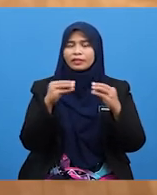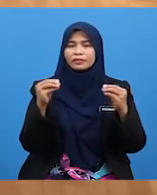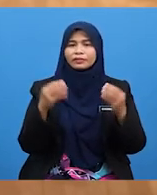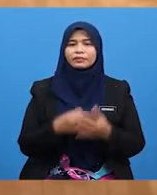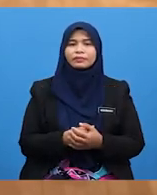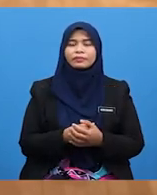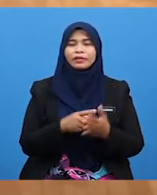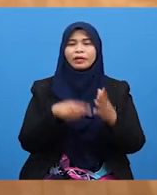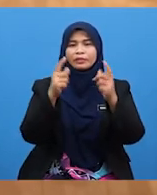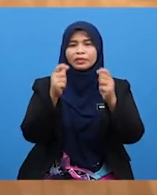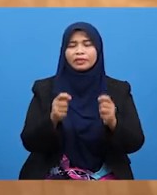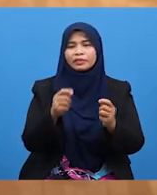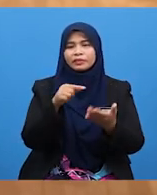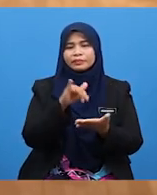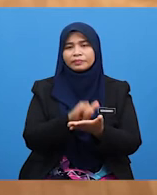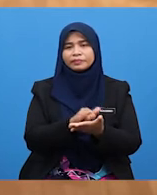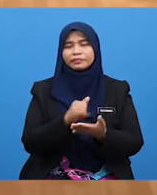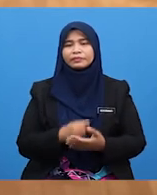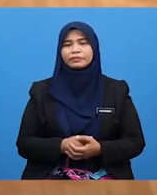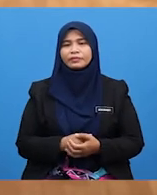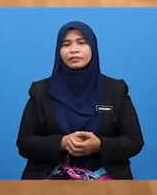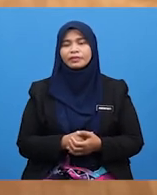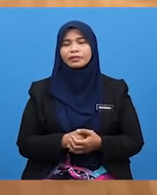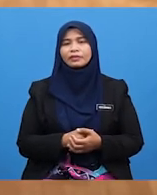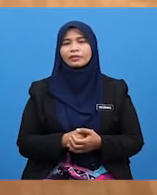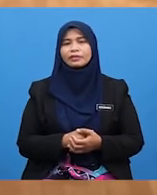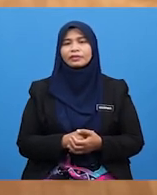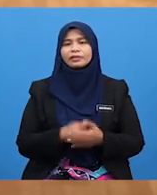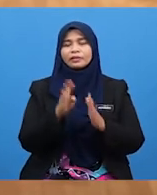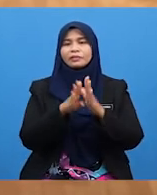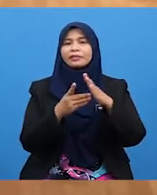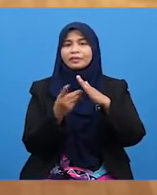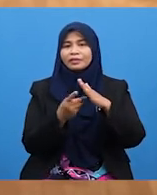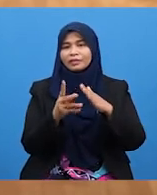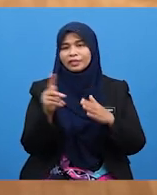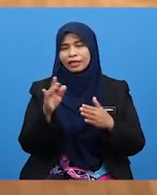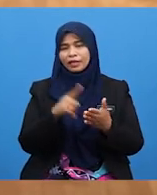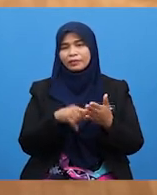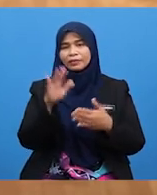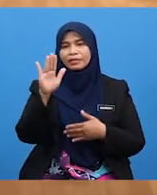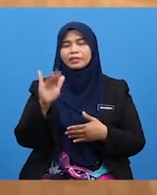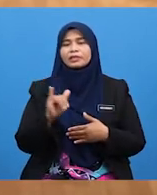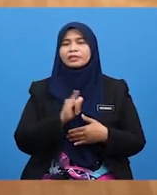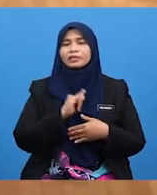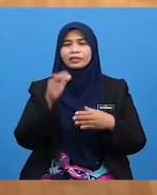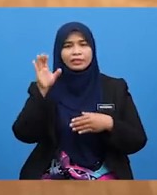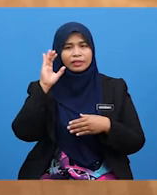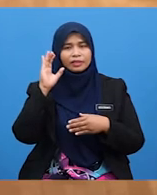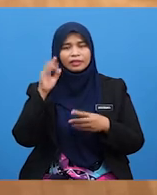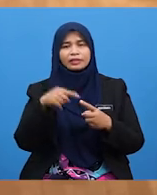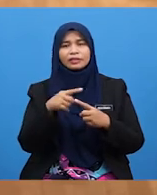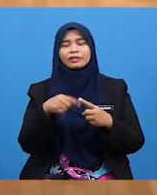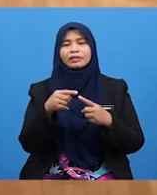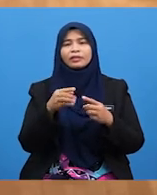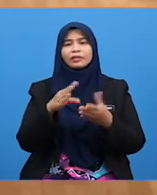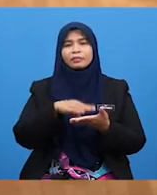halus? Apakah nama teknik tu? Cikgu baru saja terangkan tadi. Ya, berdasarkan apa yang saya dengar penjelasan cikgu tadi berkenaan pelajaran